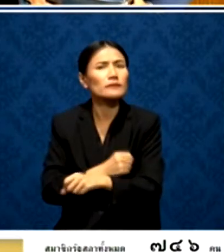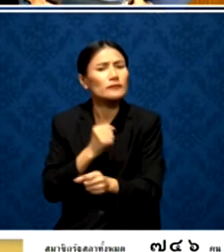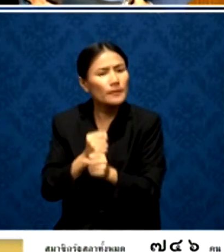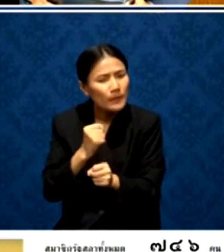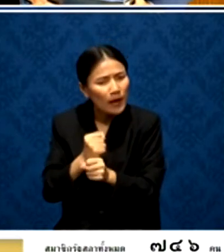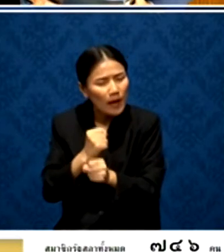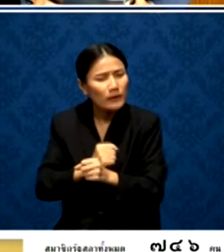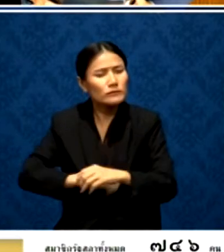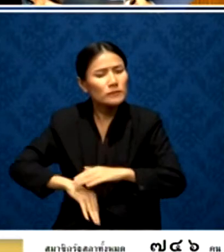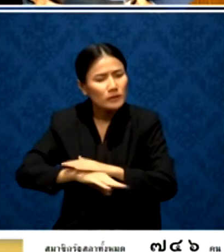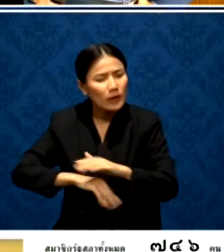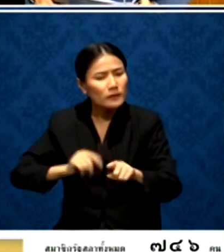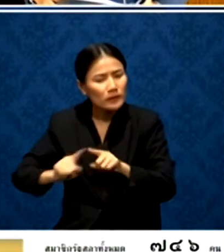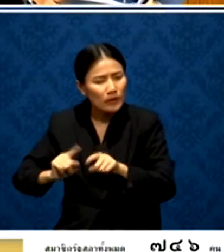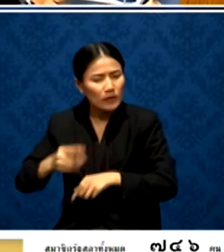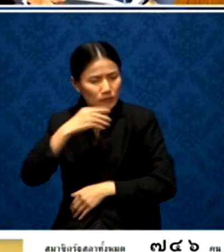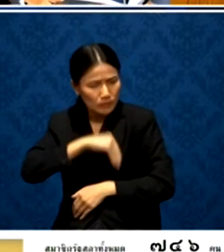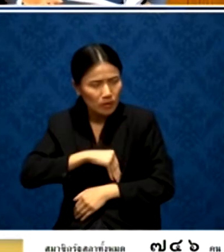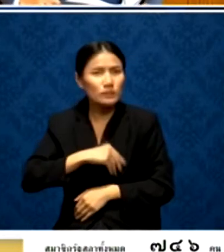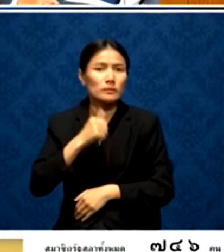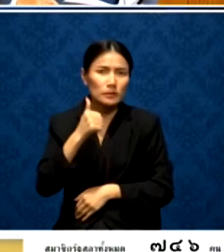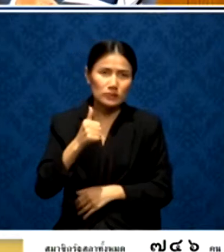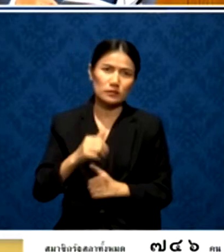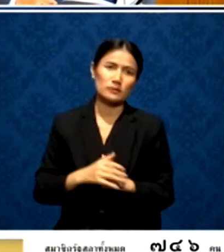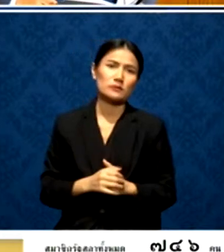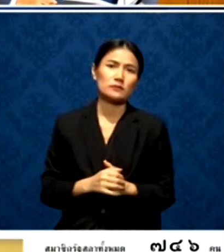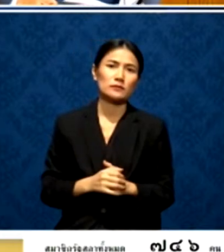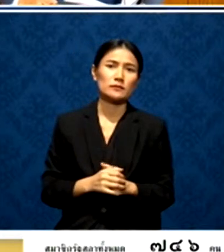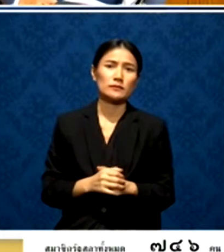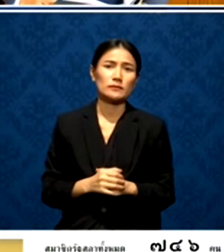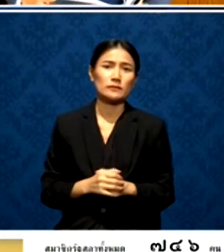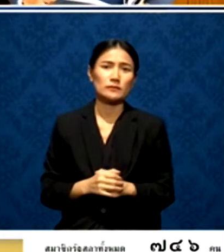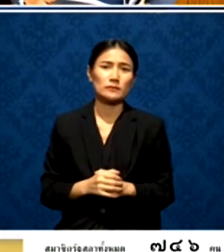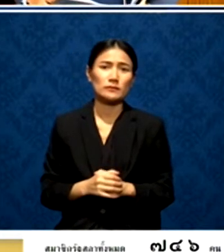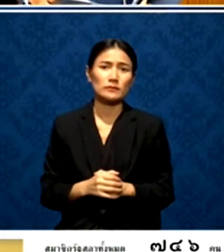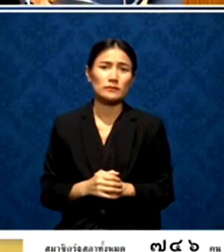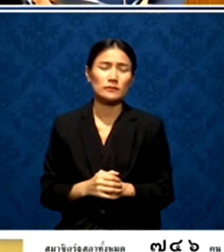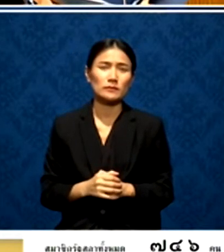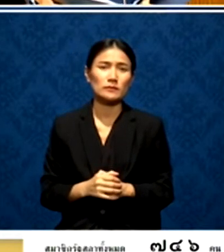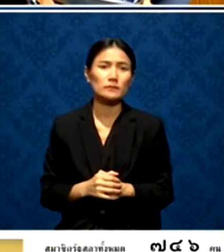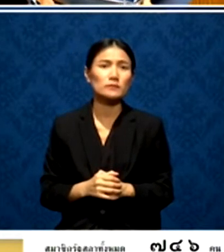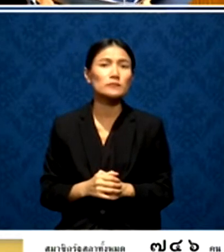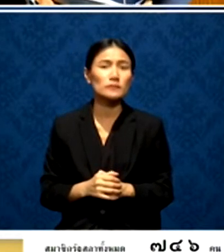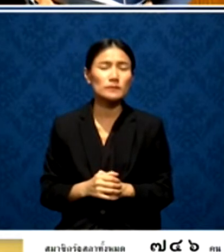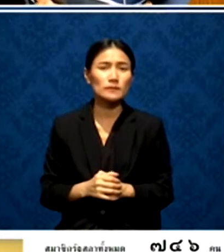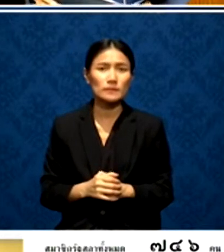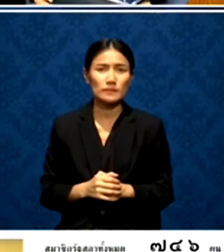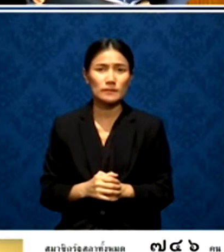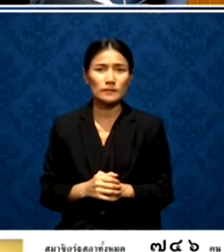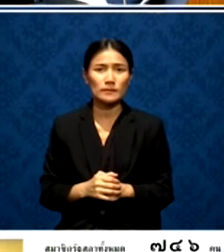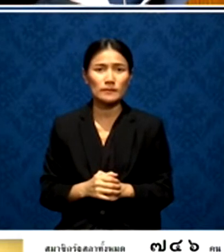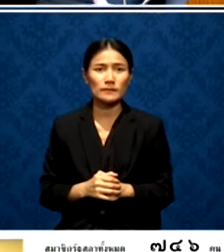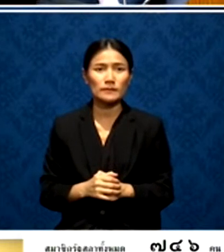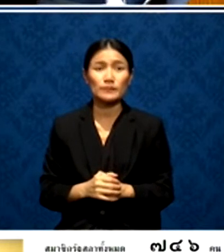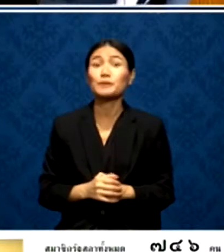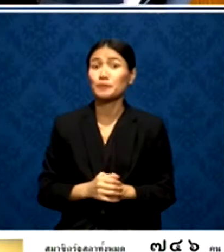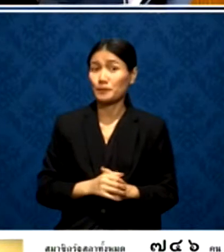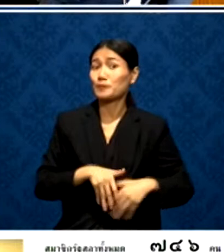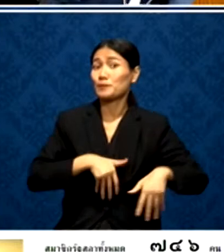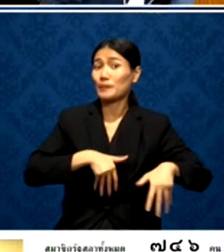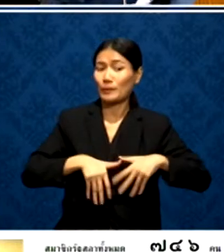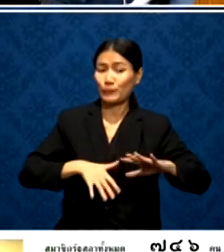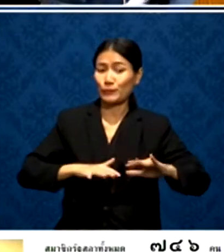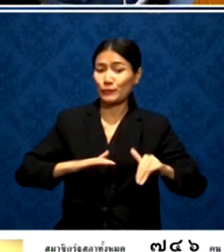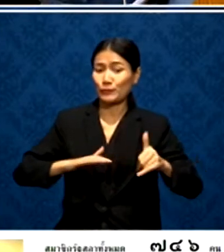พอต่อปัจจัยการดำรงชีวิตอย่างมีศักดิ์ศรีเติบโตไปพร้อมกับการขยายตัวทางเศรษฐกิจของประเท